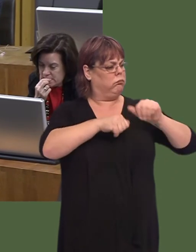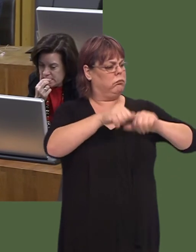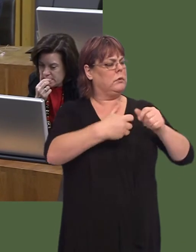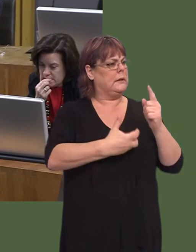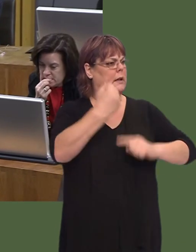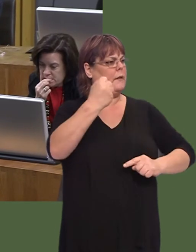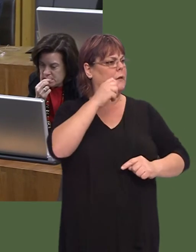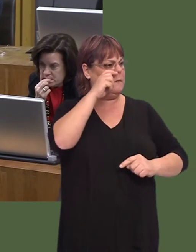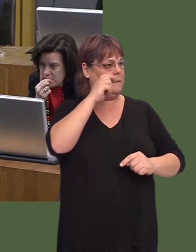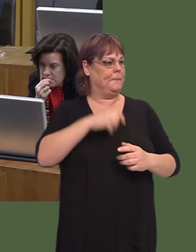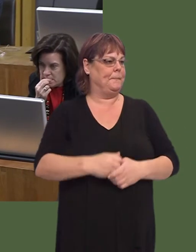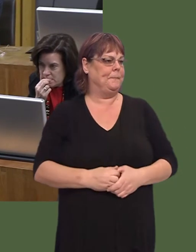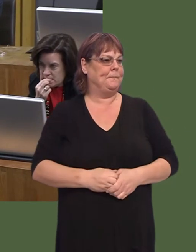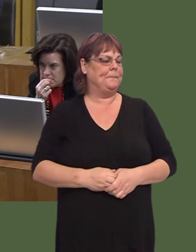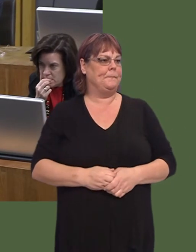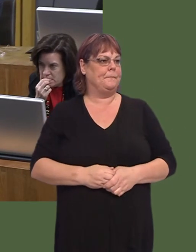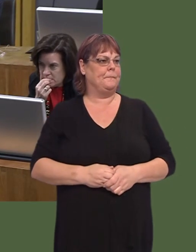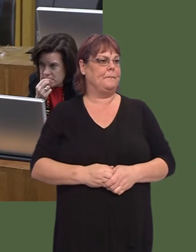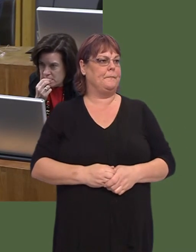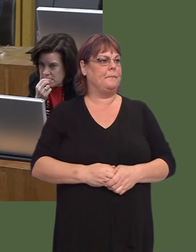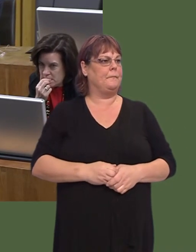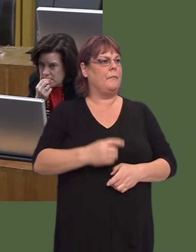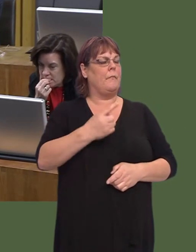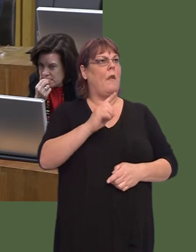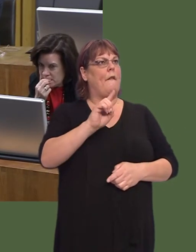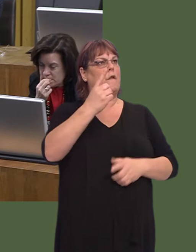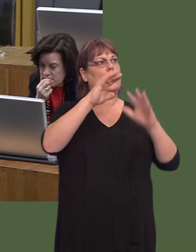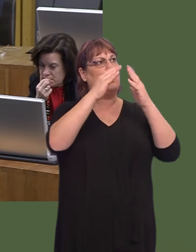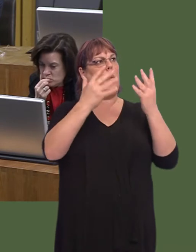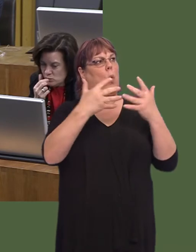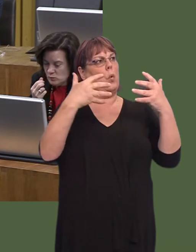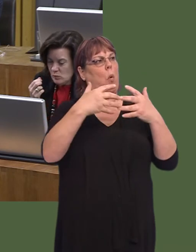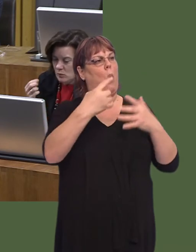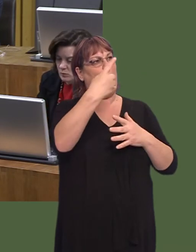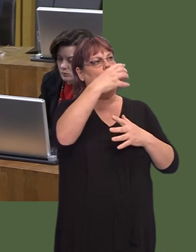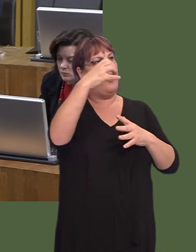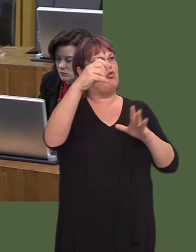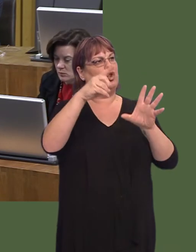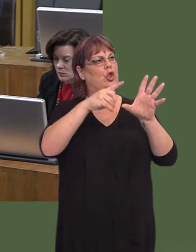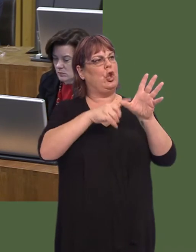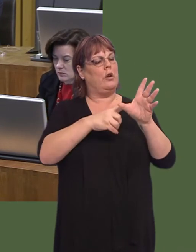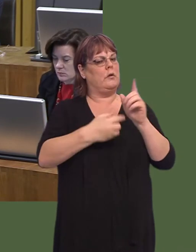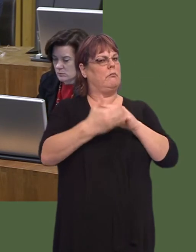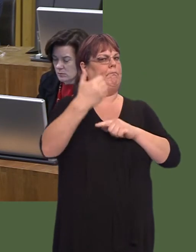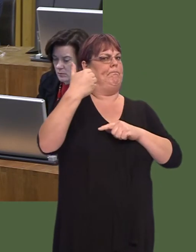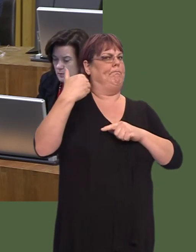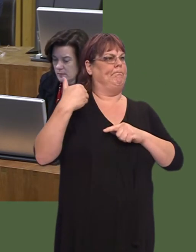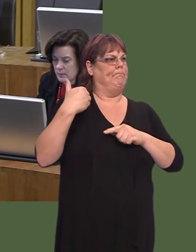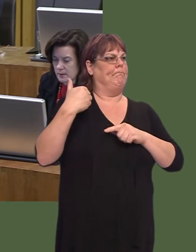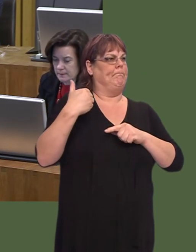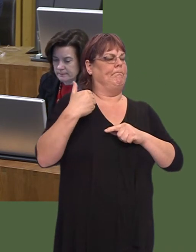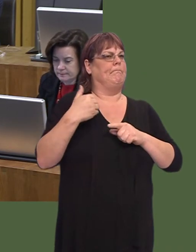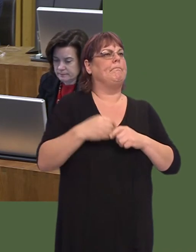bod canmlwyddiant y rhyfel cynta wedi bod gyda ni dros y blynyddau diwethaf, bod yna ffordd i sicrhau